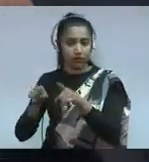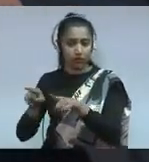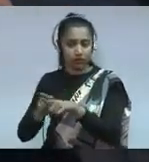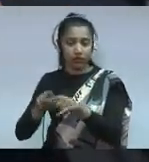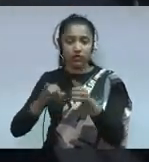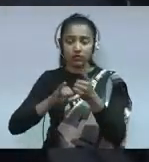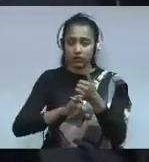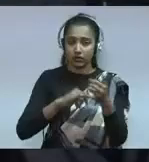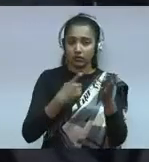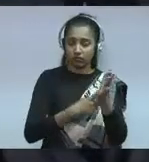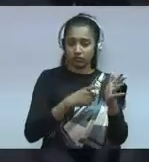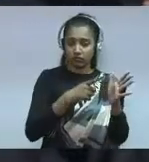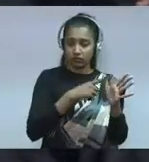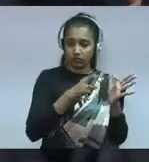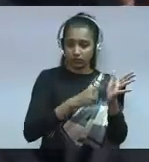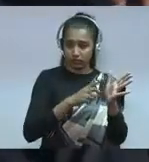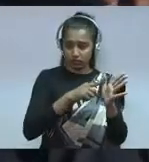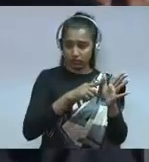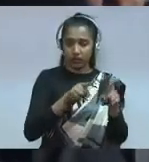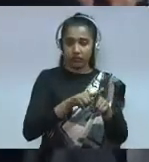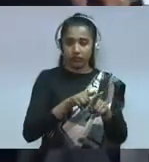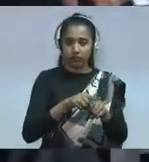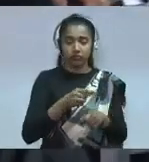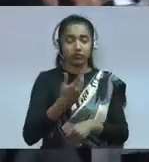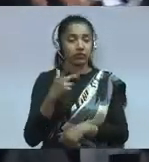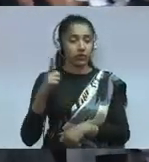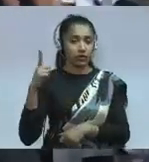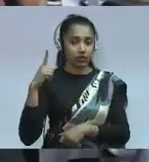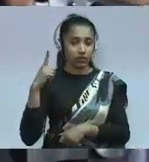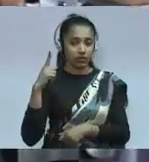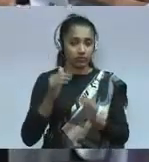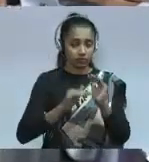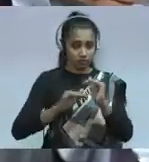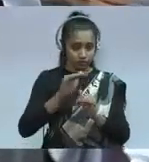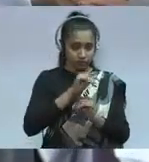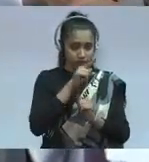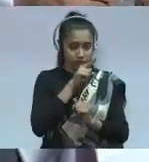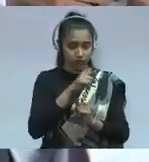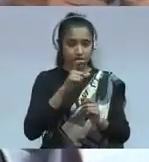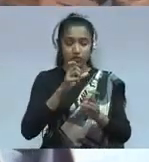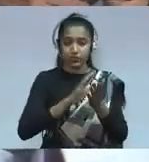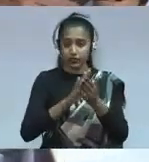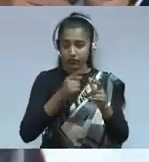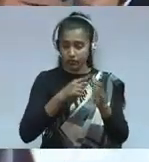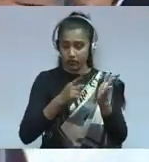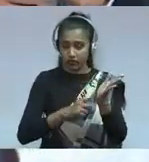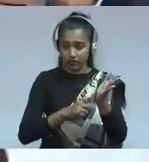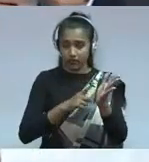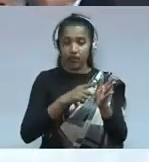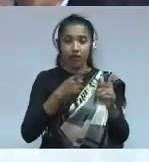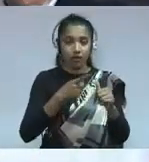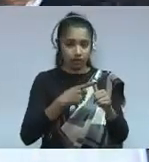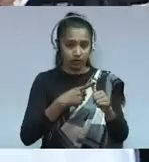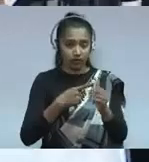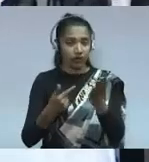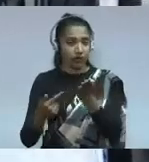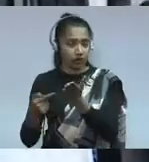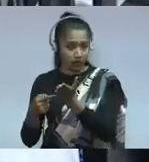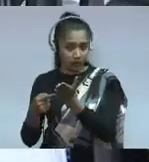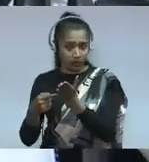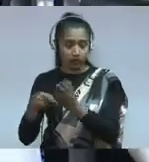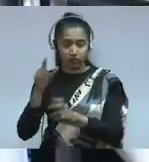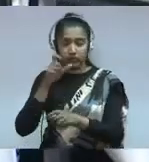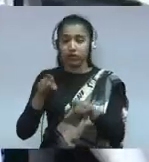රණසිංහ, ලුතිනන් කර්නල් චන්න කරුණාරත්න, අනුරාධ විජේසූරිය, තිලක් දිසානායක, නලින්ද